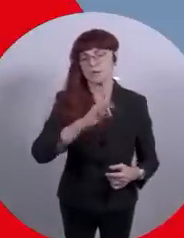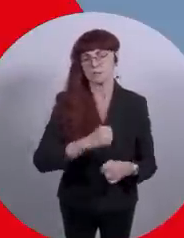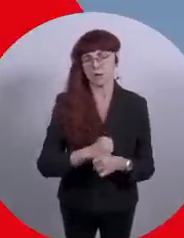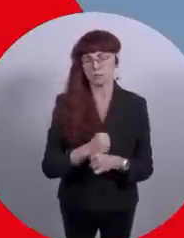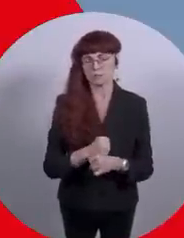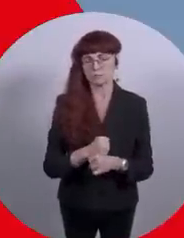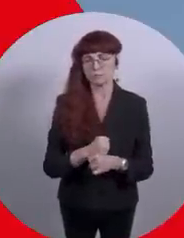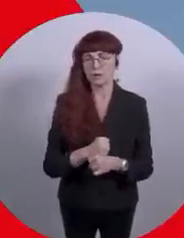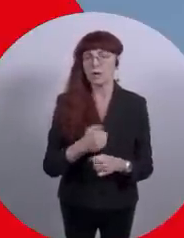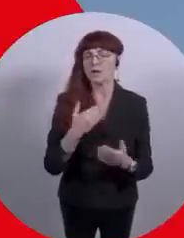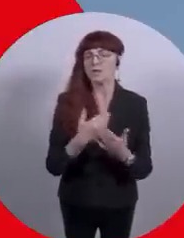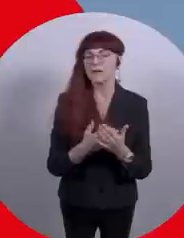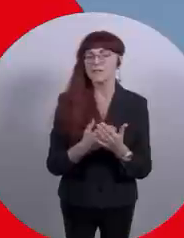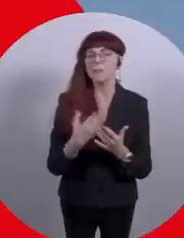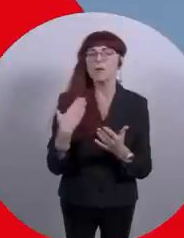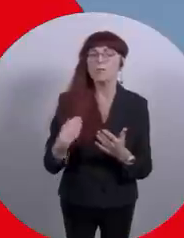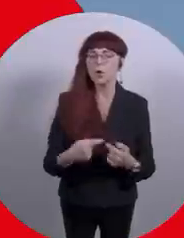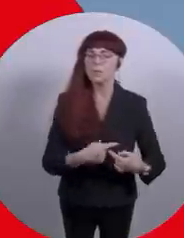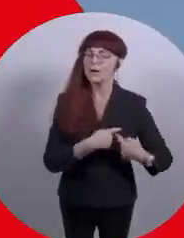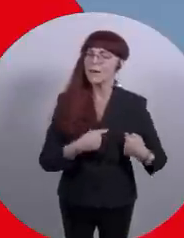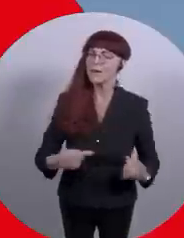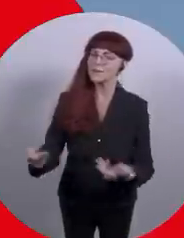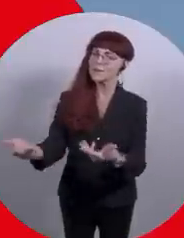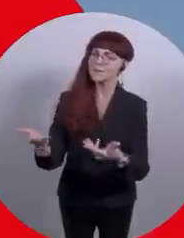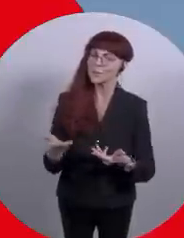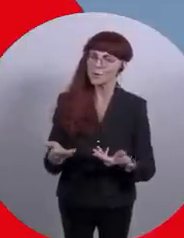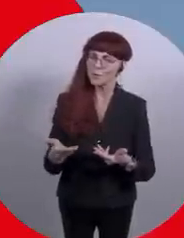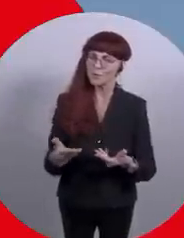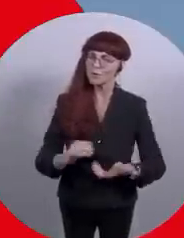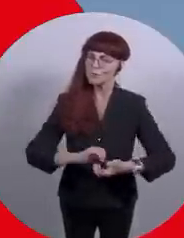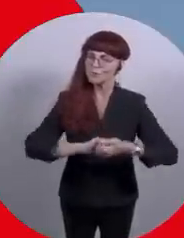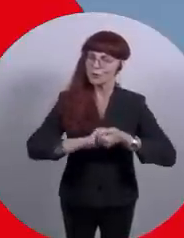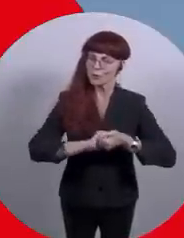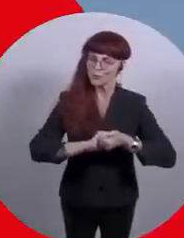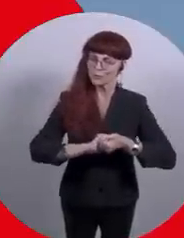euch allen nochmals ein herzliches Willkommen Freundschaft